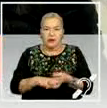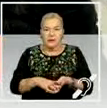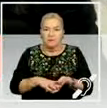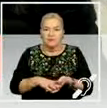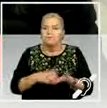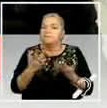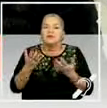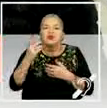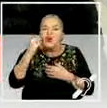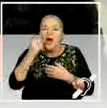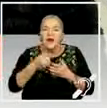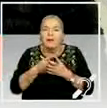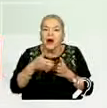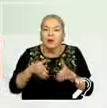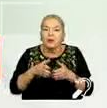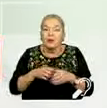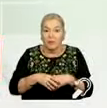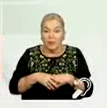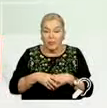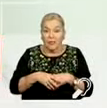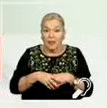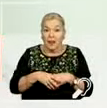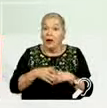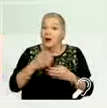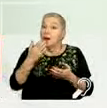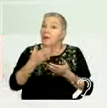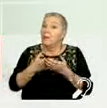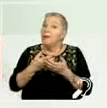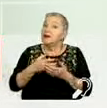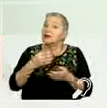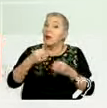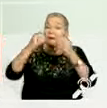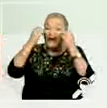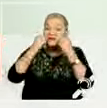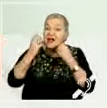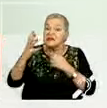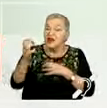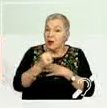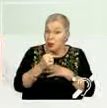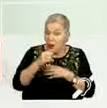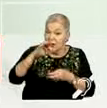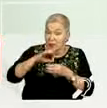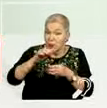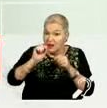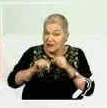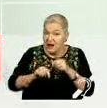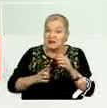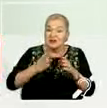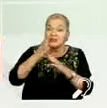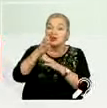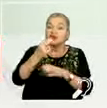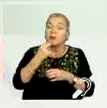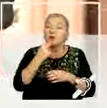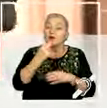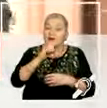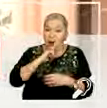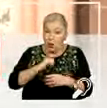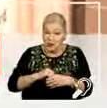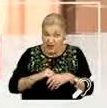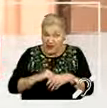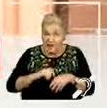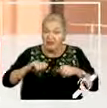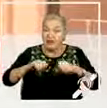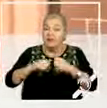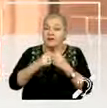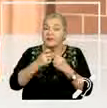reușit să afli? Bun găsit! Faptele pentru care Dan Diaconescu este dus chiar în aceste momente la poliția din Constanța s-ar fi